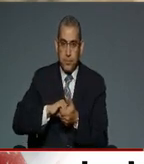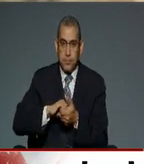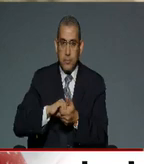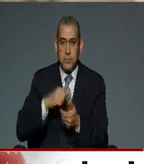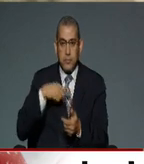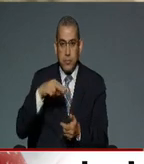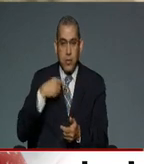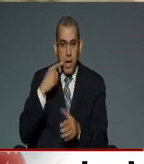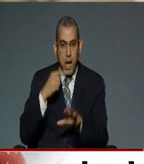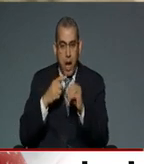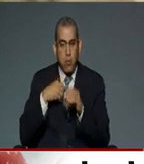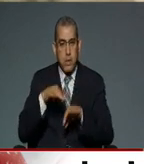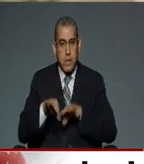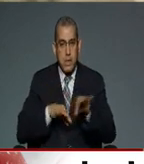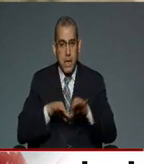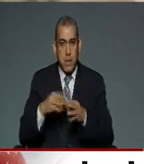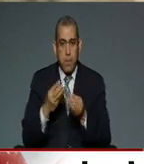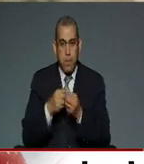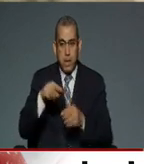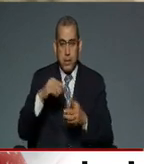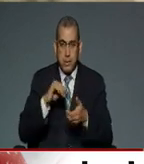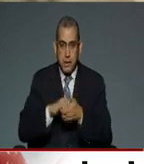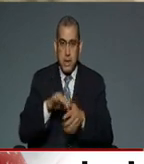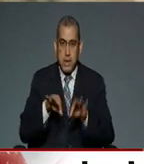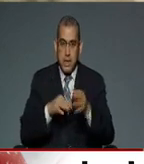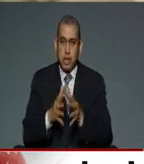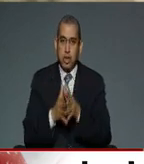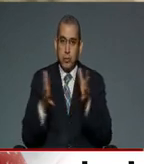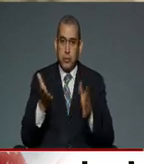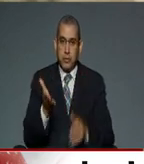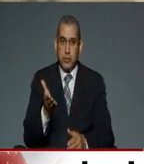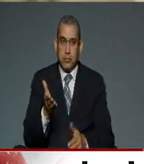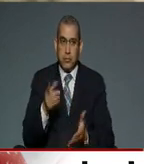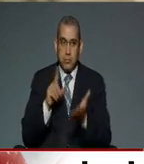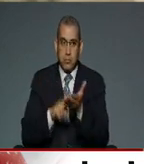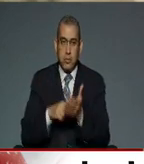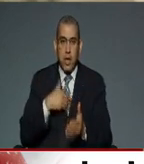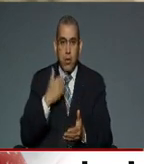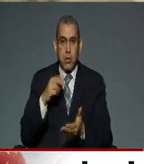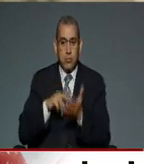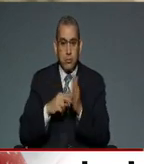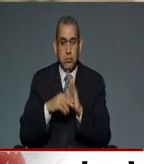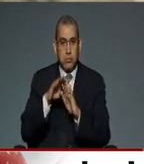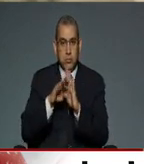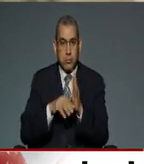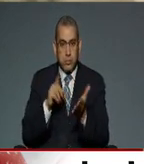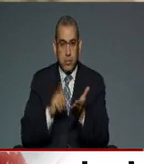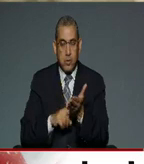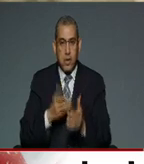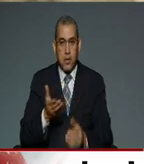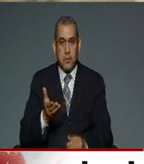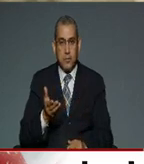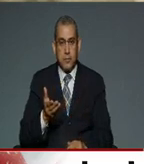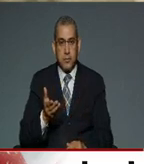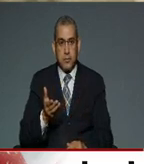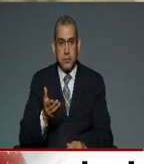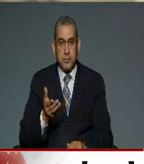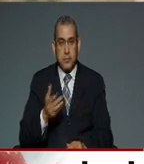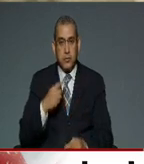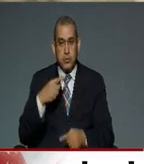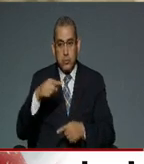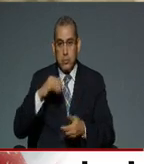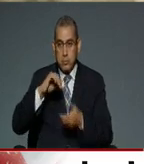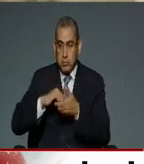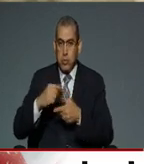وسه ب فاننا في حاله تشاور مستمره